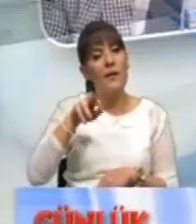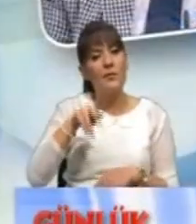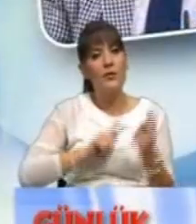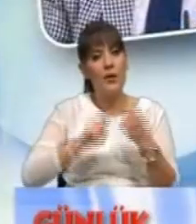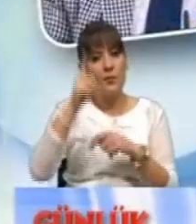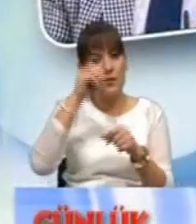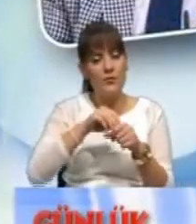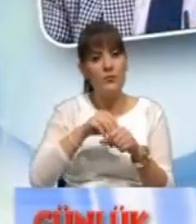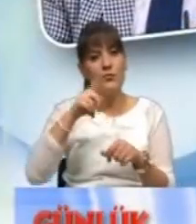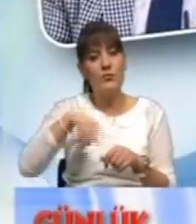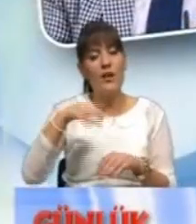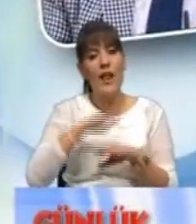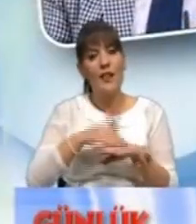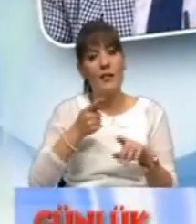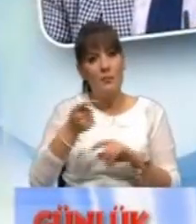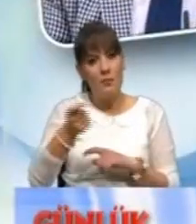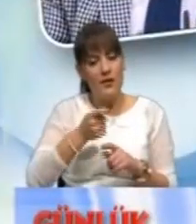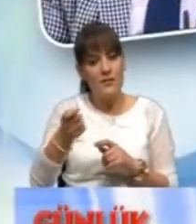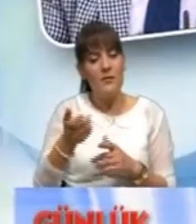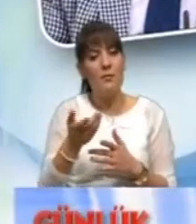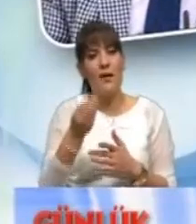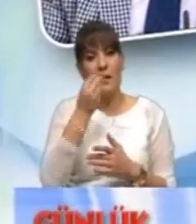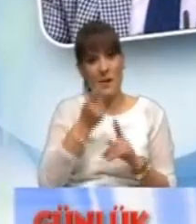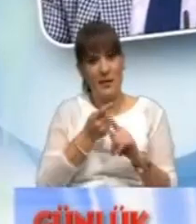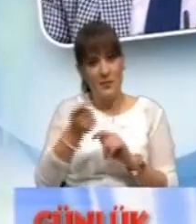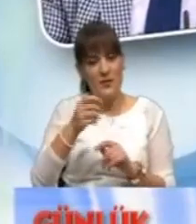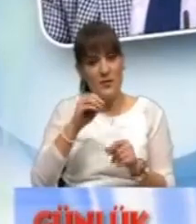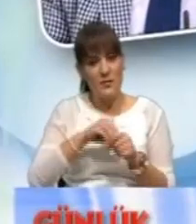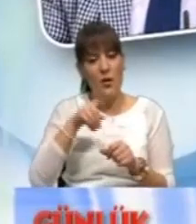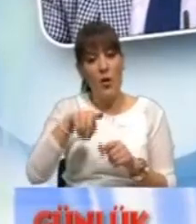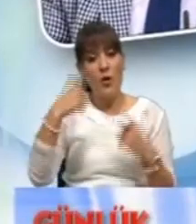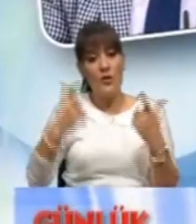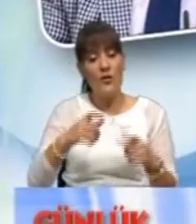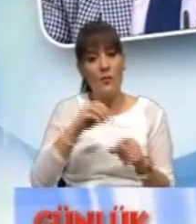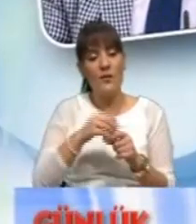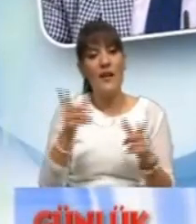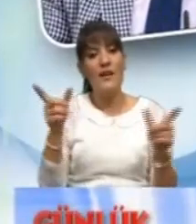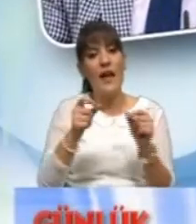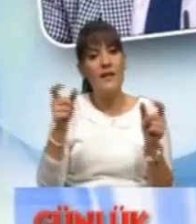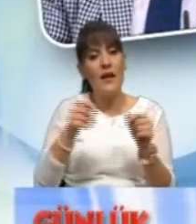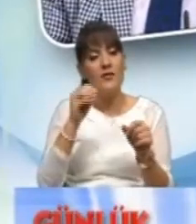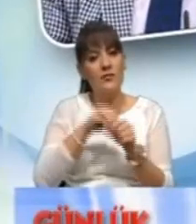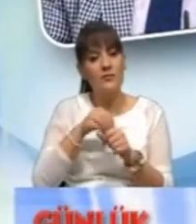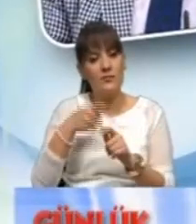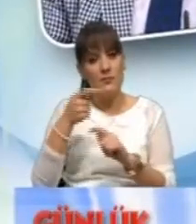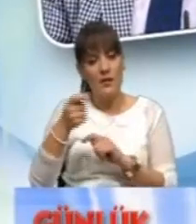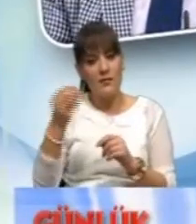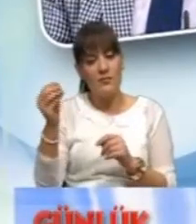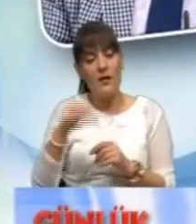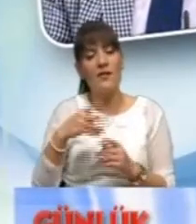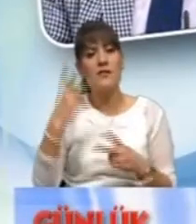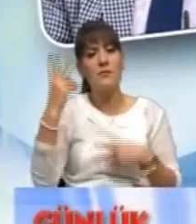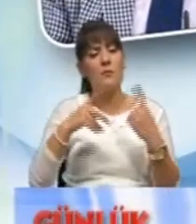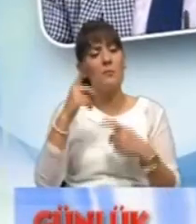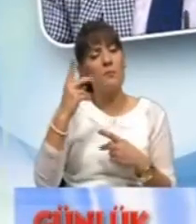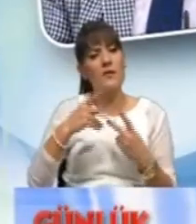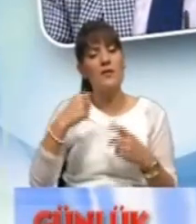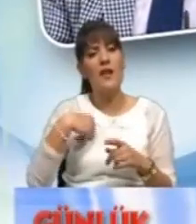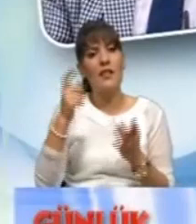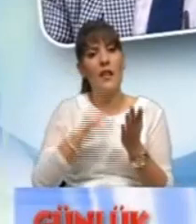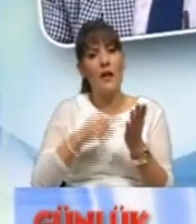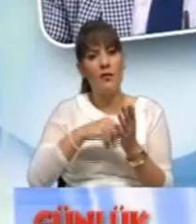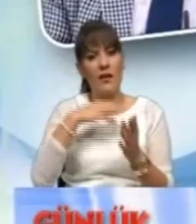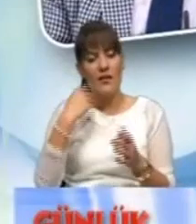için zaman zaman bunları elle beslemeler, o ortamda yengeçle beslemeler, hatta zaman zaman bazı yerlerde tavuk